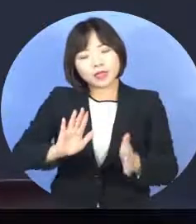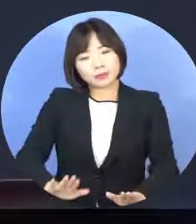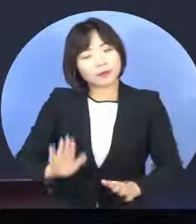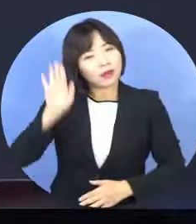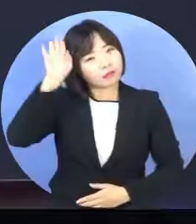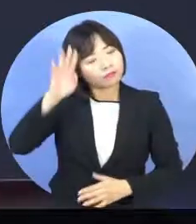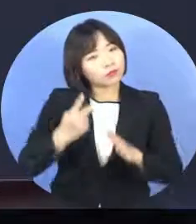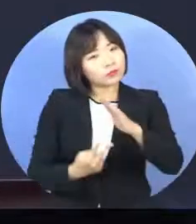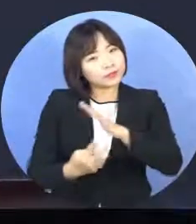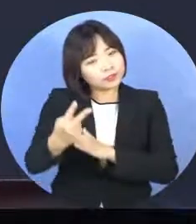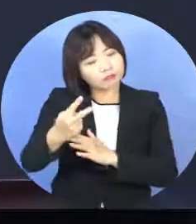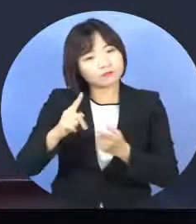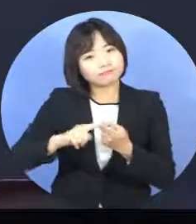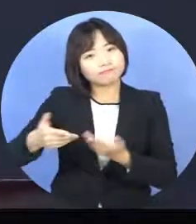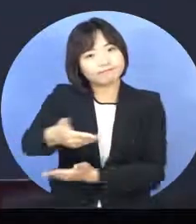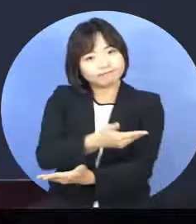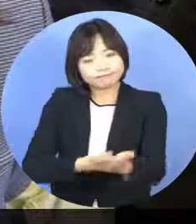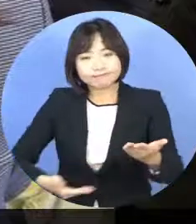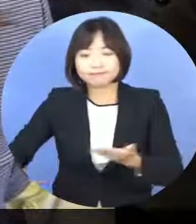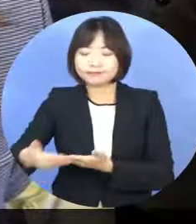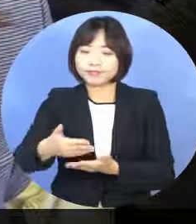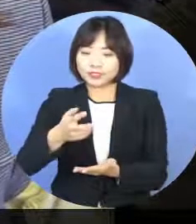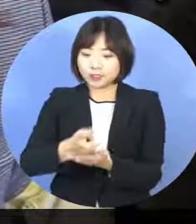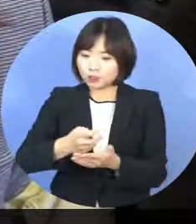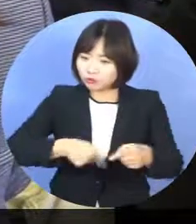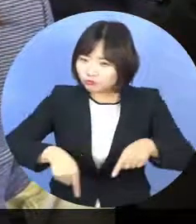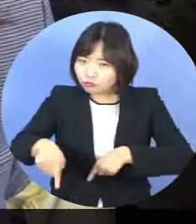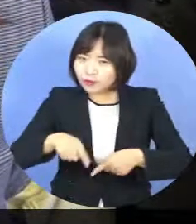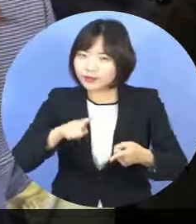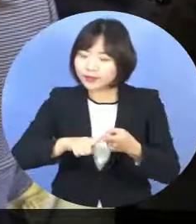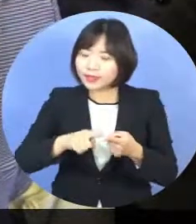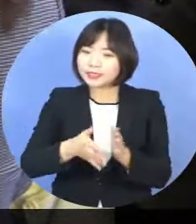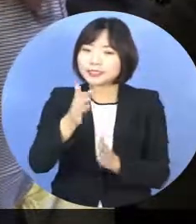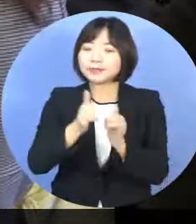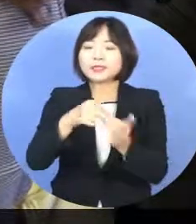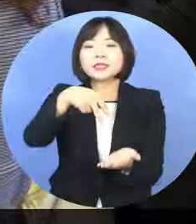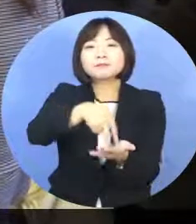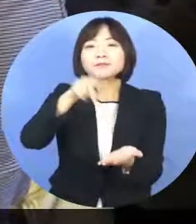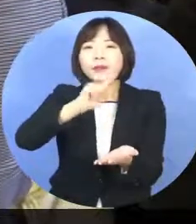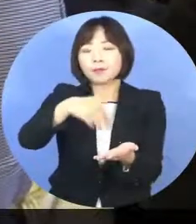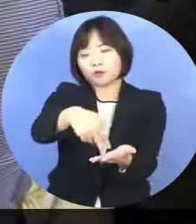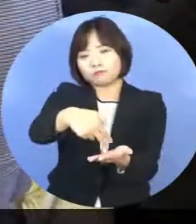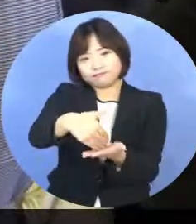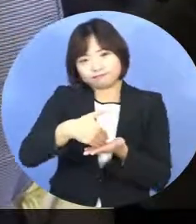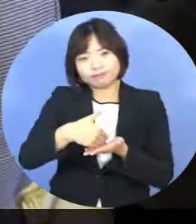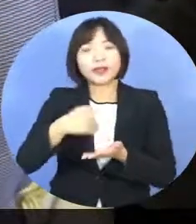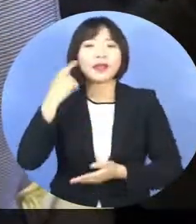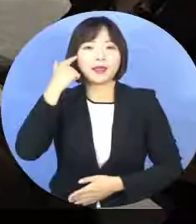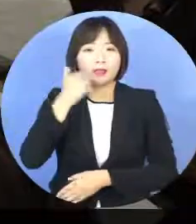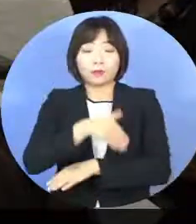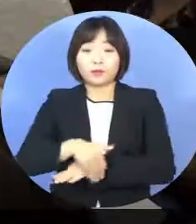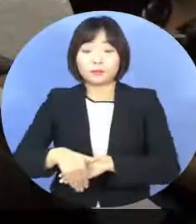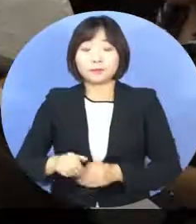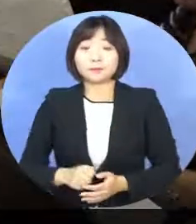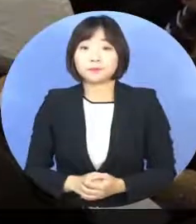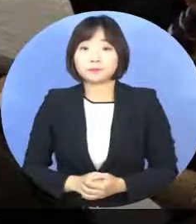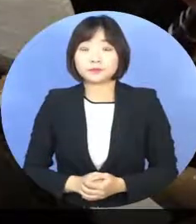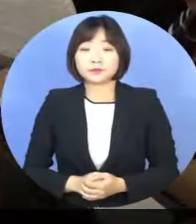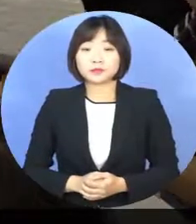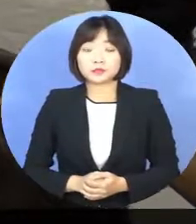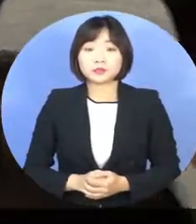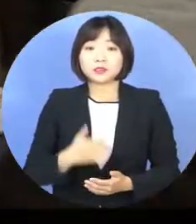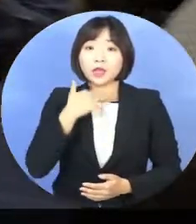민선 7기 시정 비전을 함께 공유하고 시정 운영에 대한 시민의 의견을 수렴하기 위해 마련됐는데요.